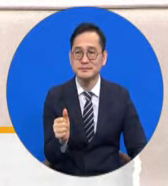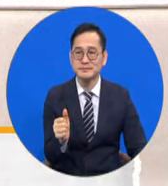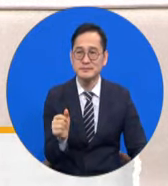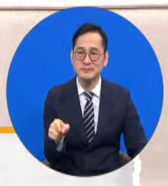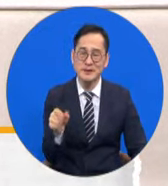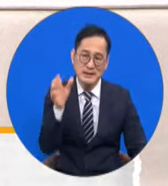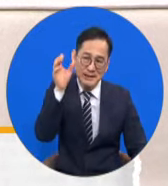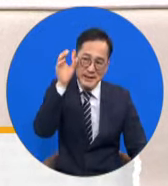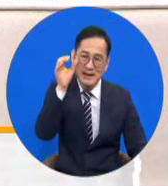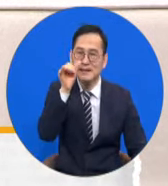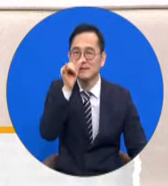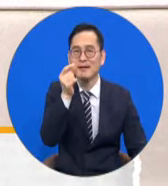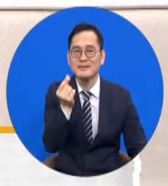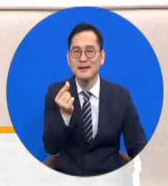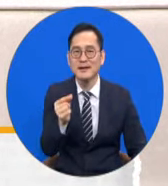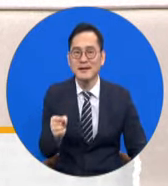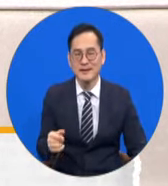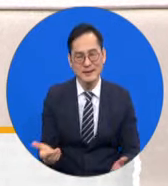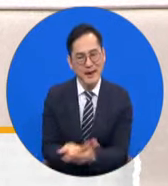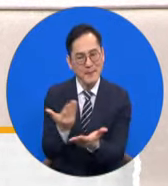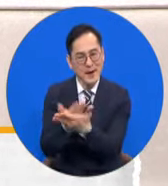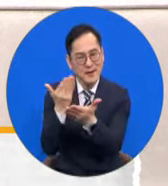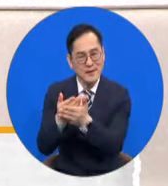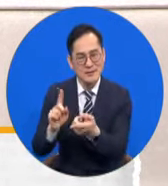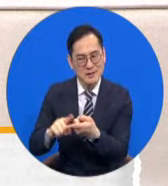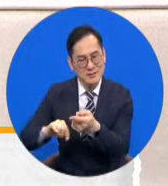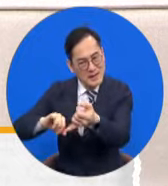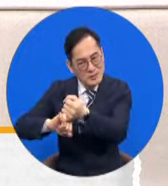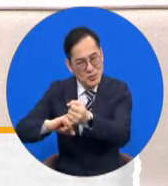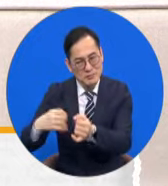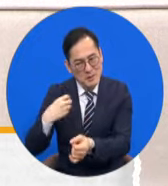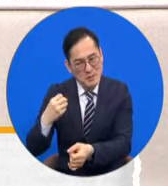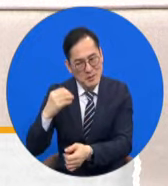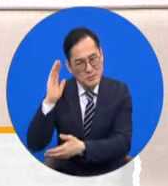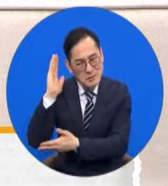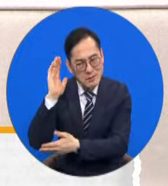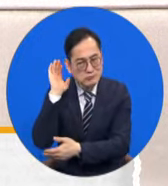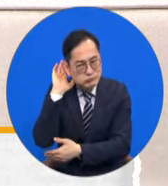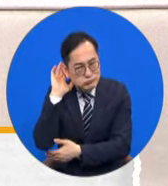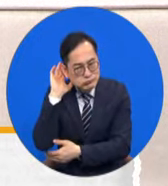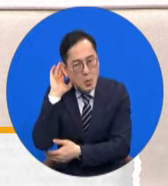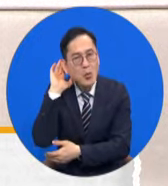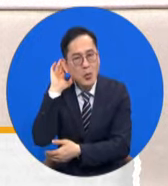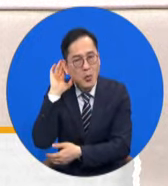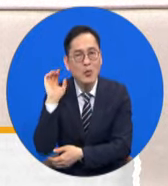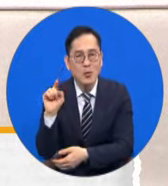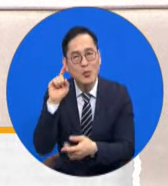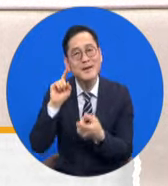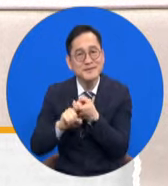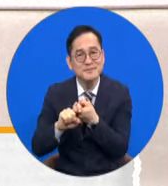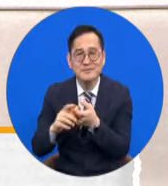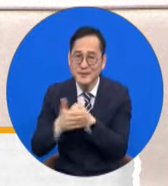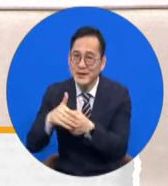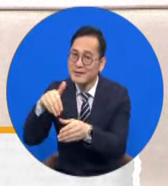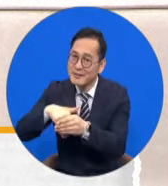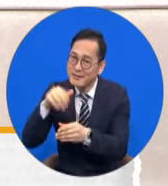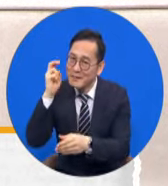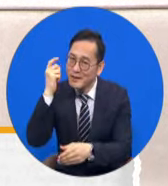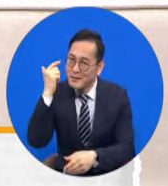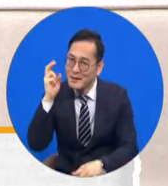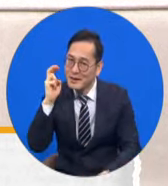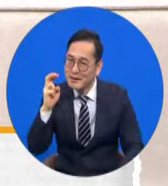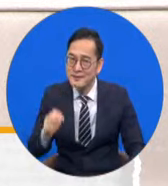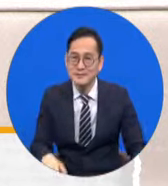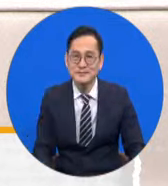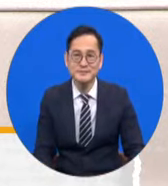기대가 있는 것 같습니다. 개발에 대한 또 토론에서 나왔다시피 재개발,